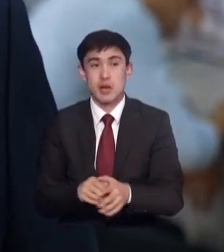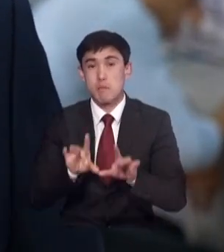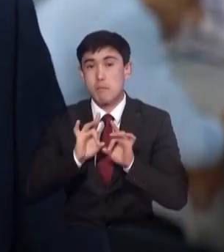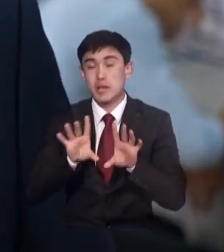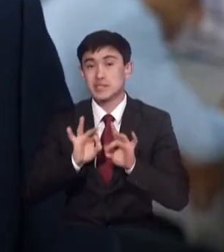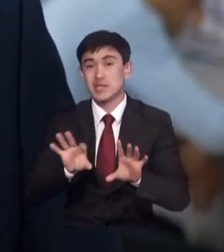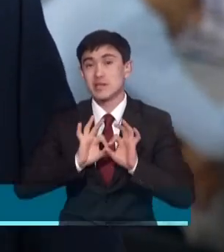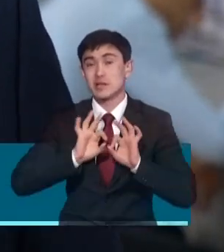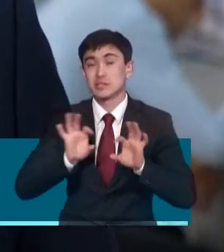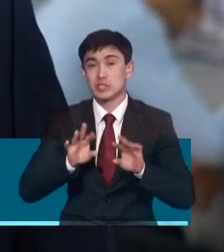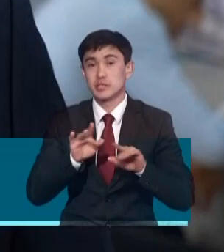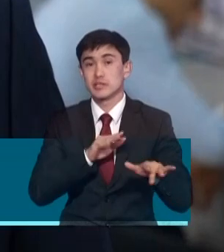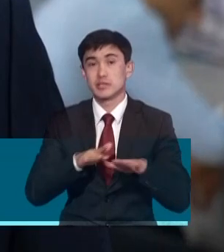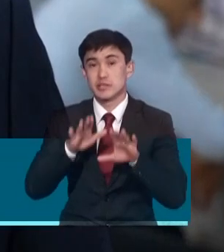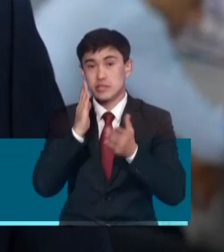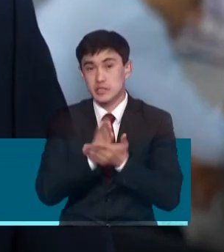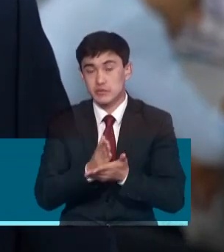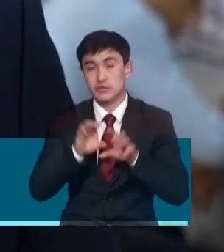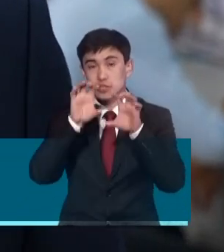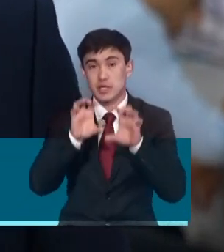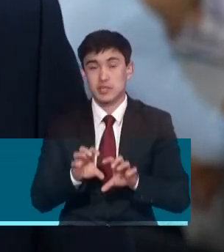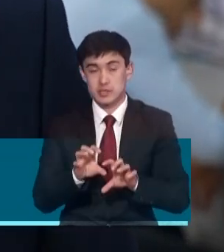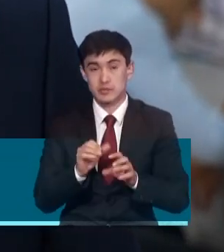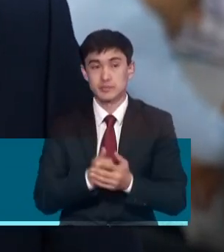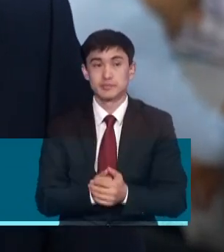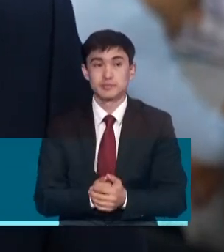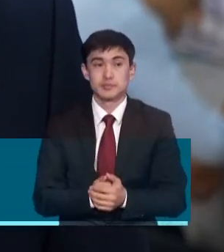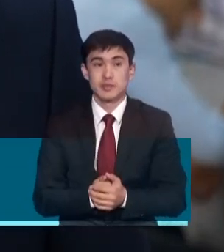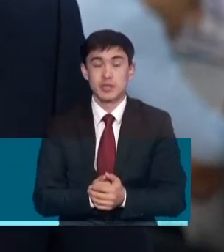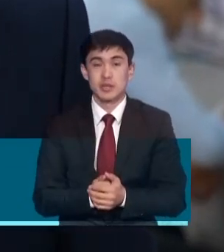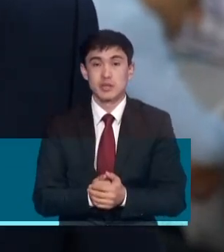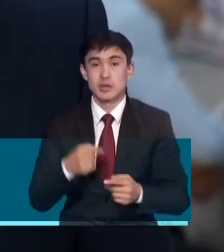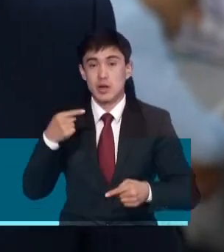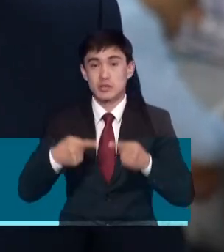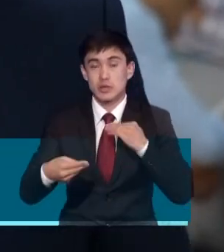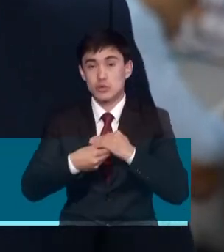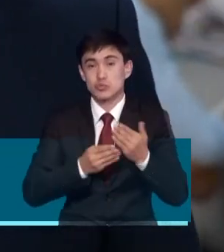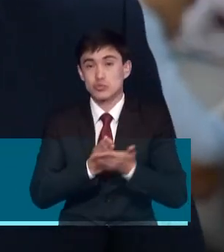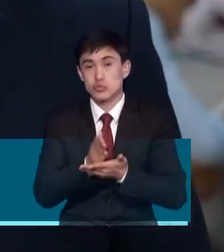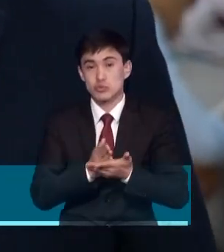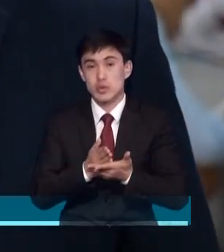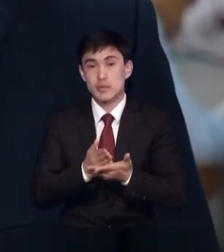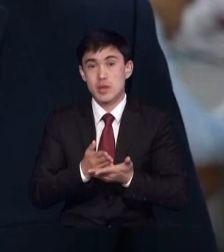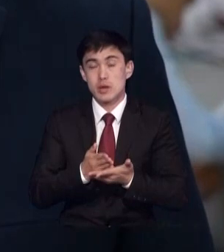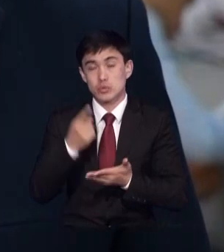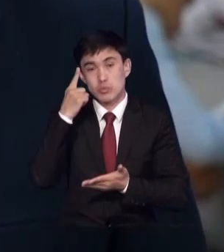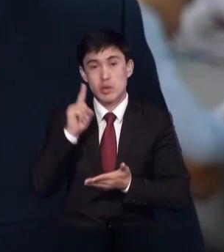пояснении, разъяснении действующего законодательства. И с позиции антикоррупционной службы мы полагаем, что